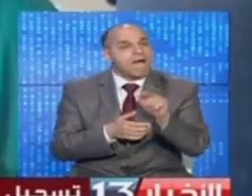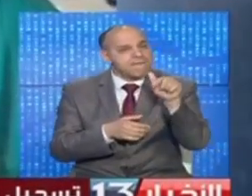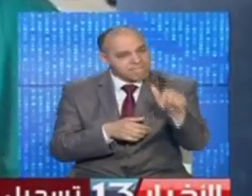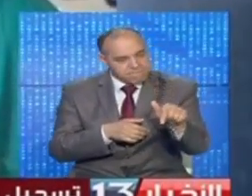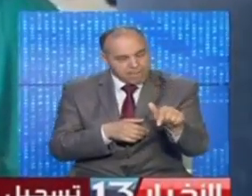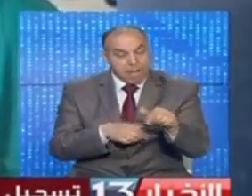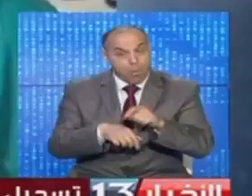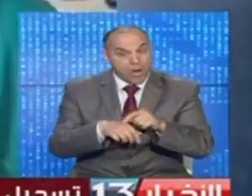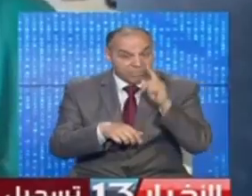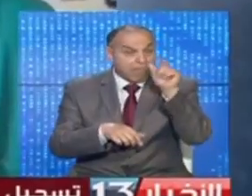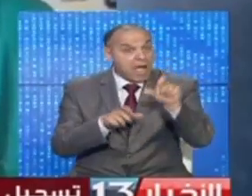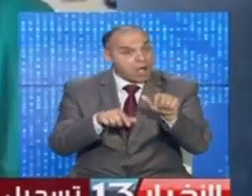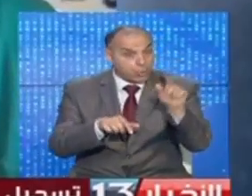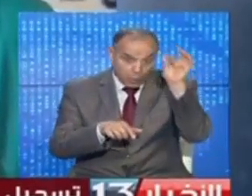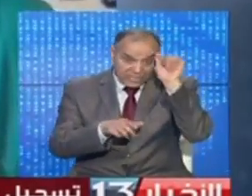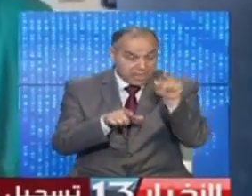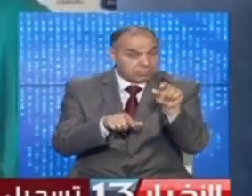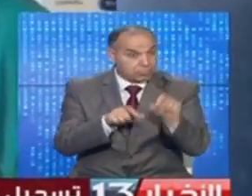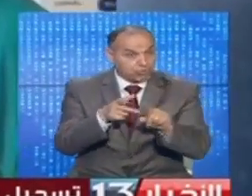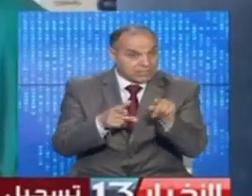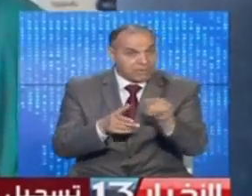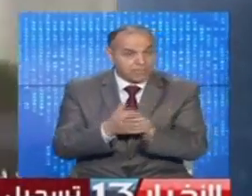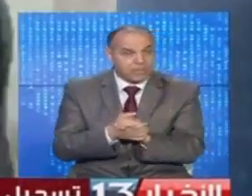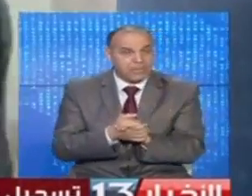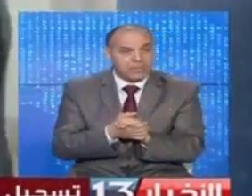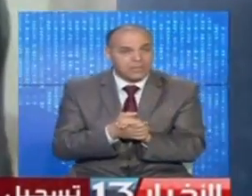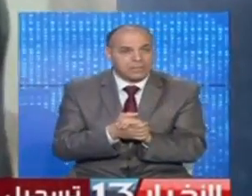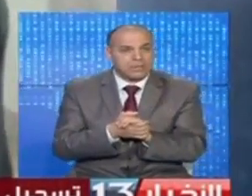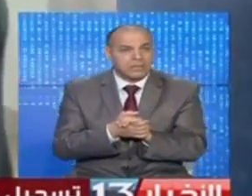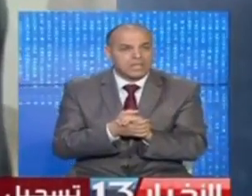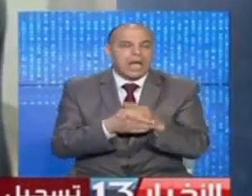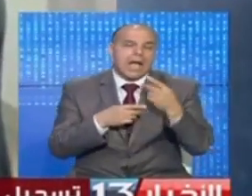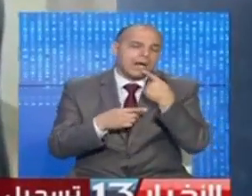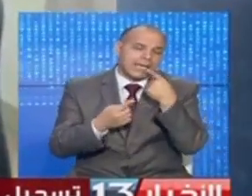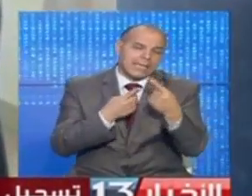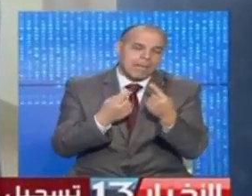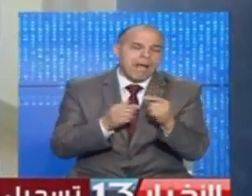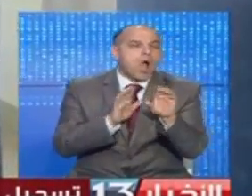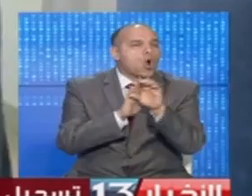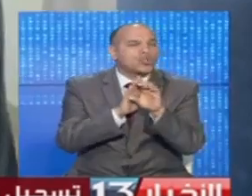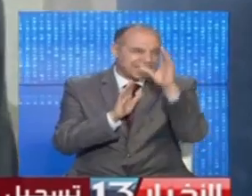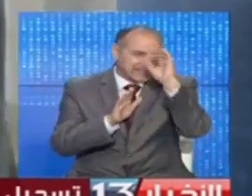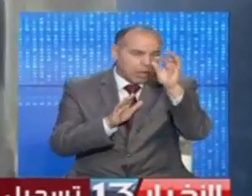الانعاش اللحظه الحاليه. ممكن سبقونا شويه، احنا كحكينا مع القنصل